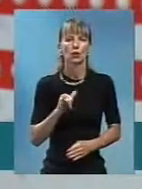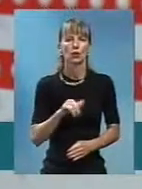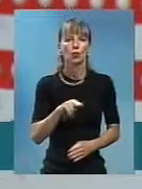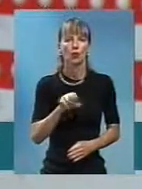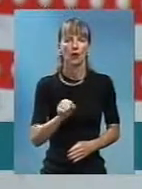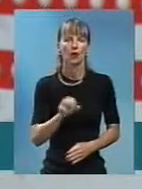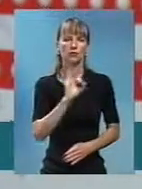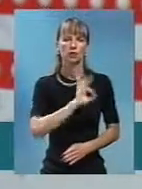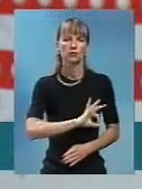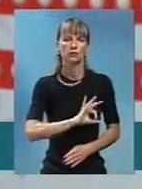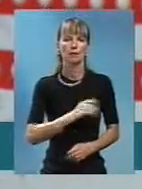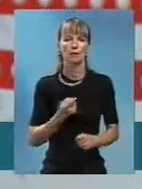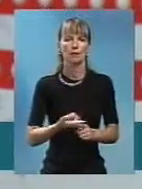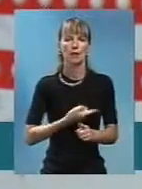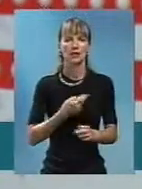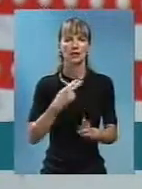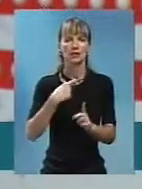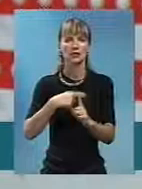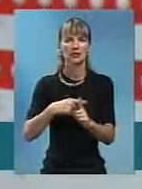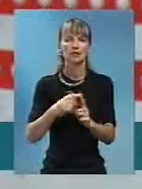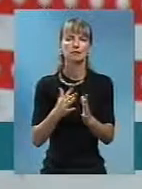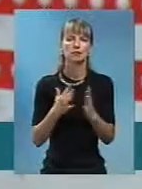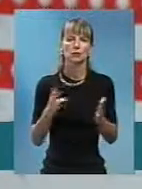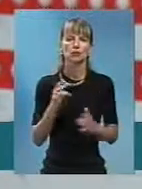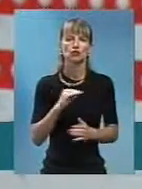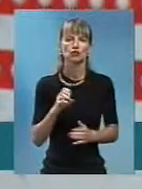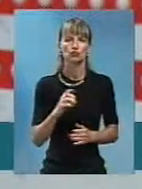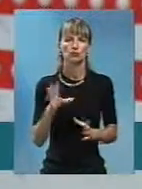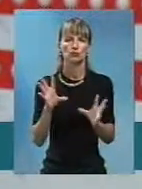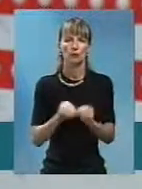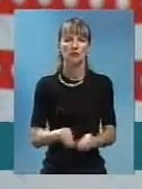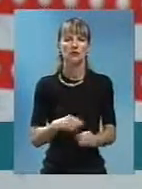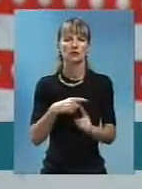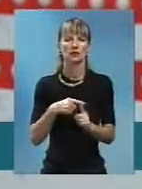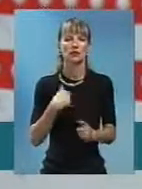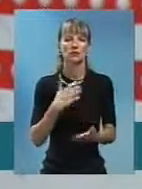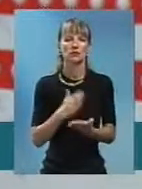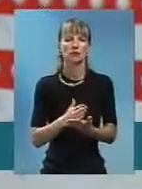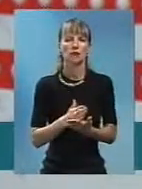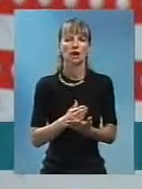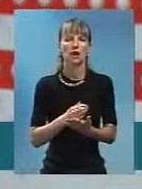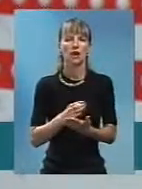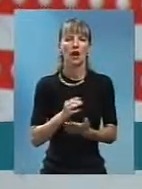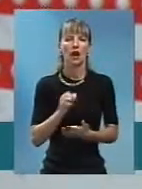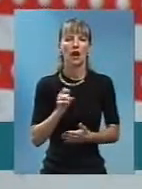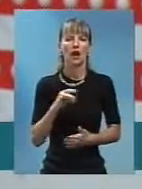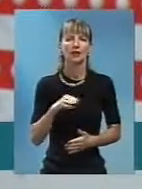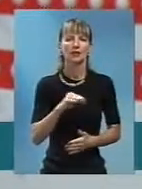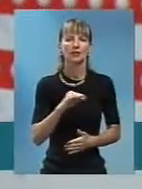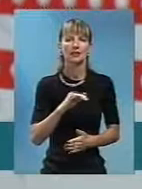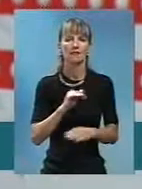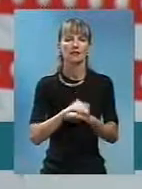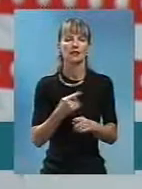використовувала без хреста більше, ніж з хрестом. Але я от тримаю в руках артефакт цієї виставки. До